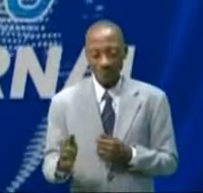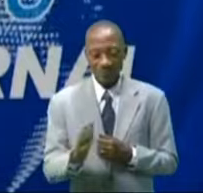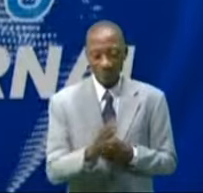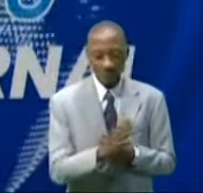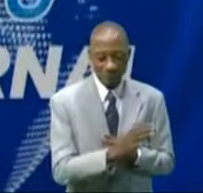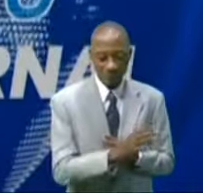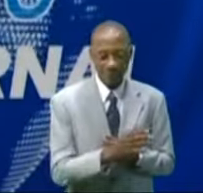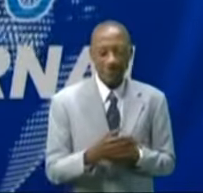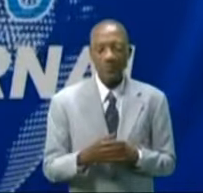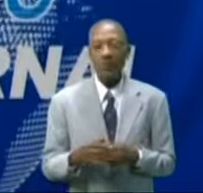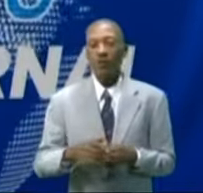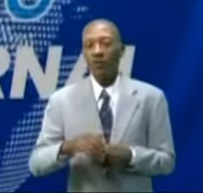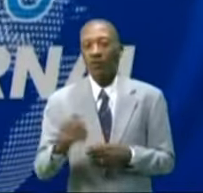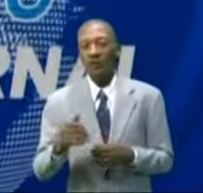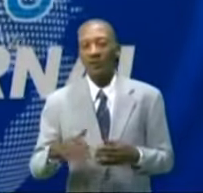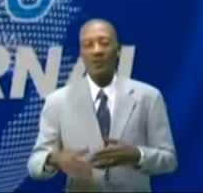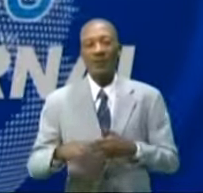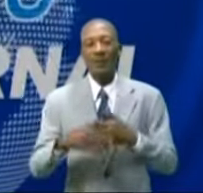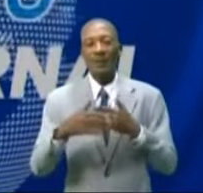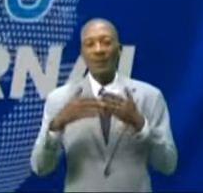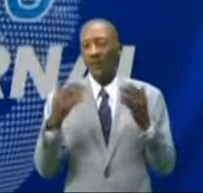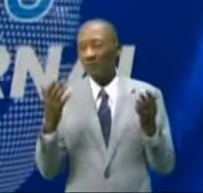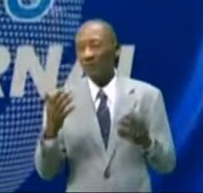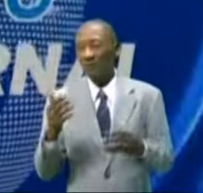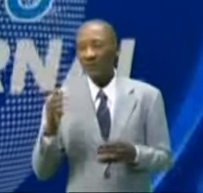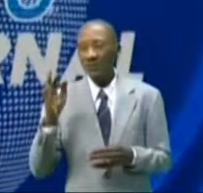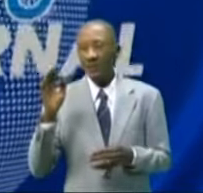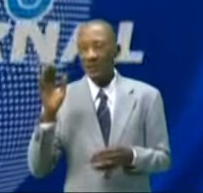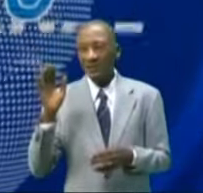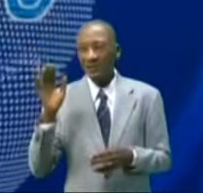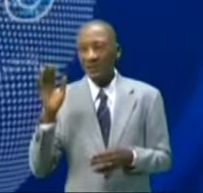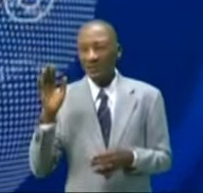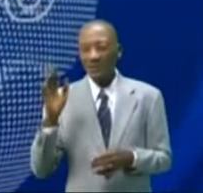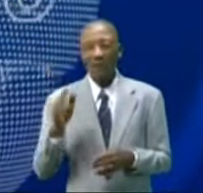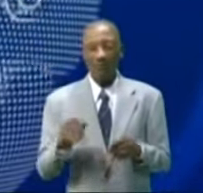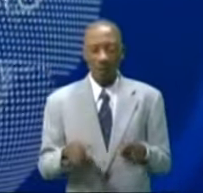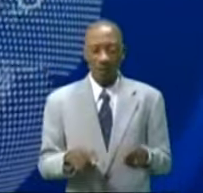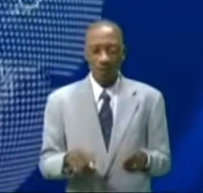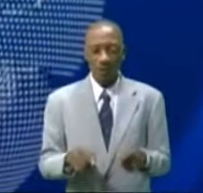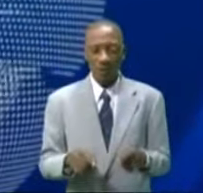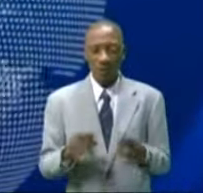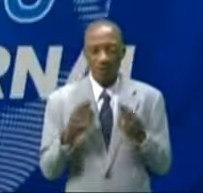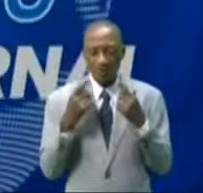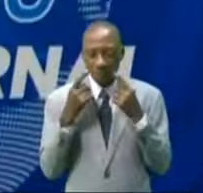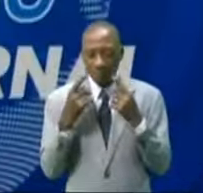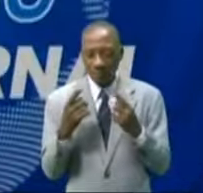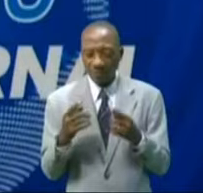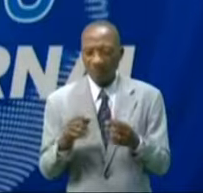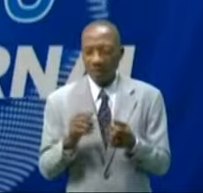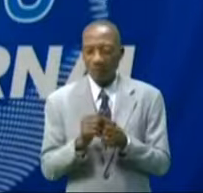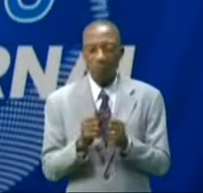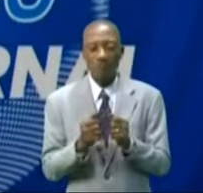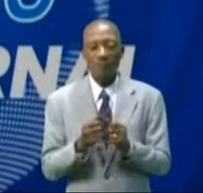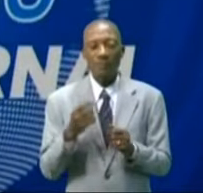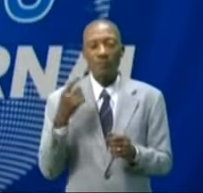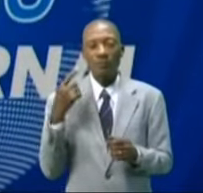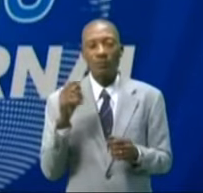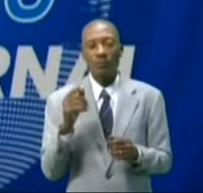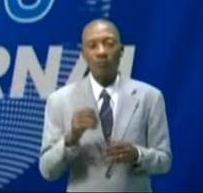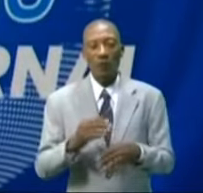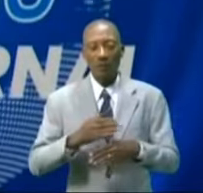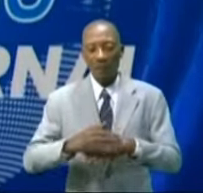La ville de Kinshasa serait-elle sous la menace d'une crise des manioc à cause de l'insécurité causée par la présence des Mobondo?